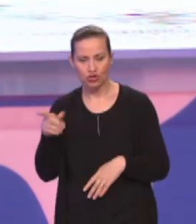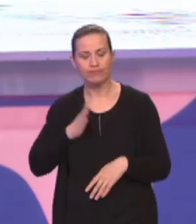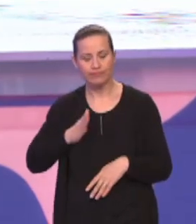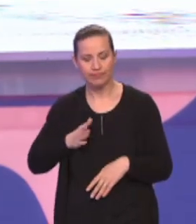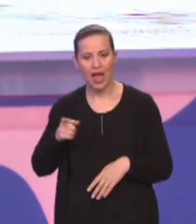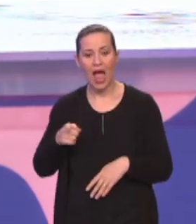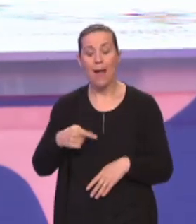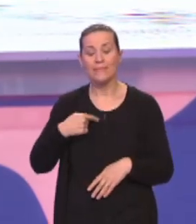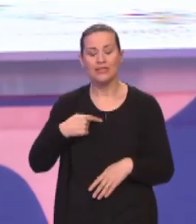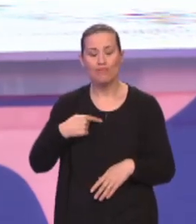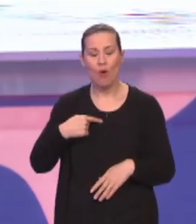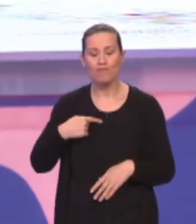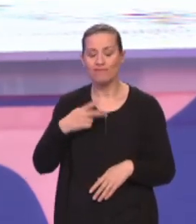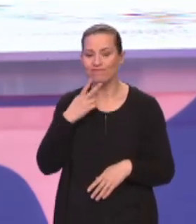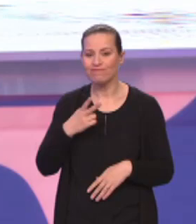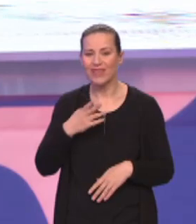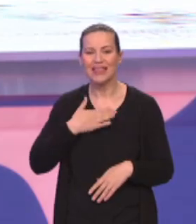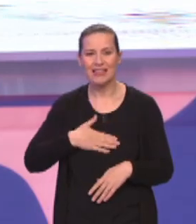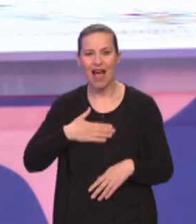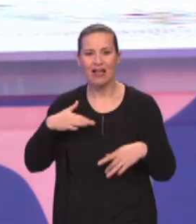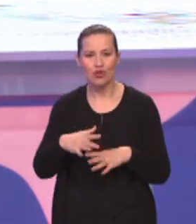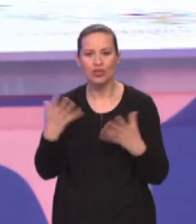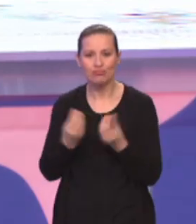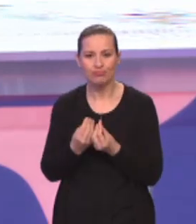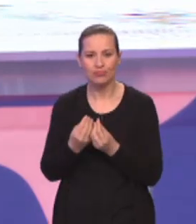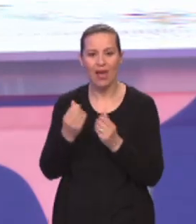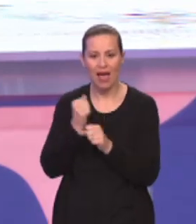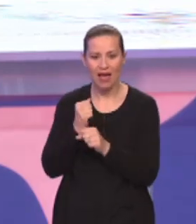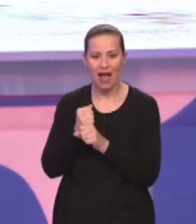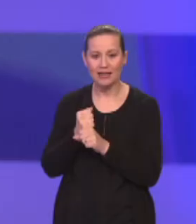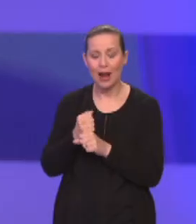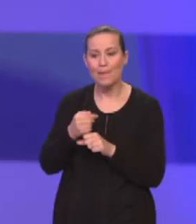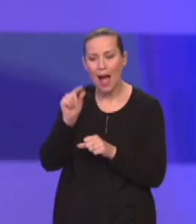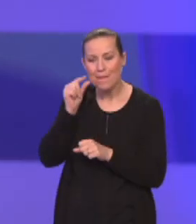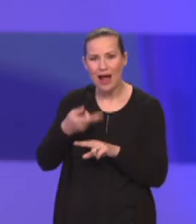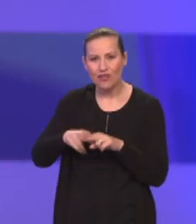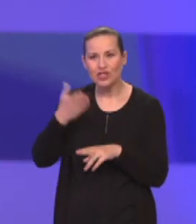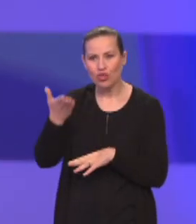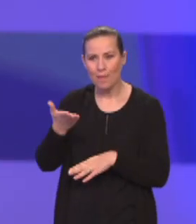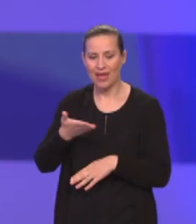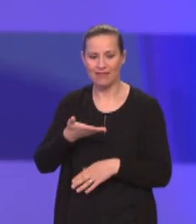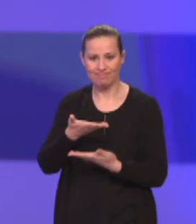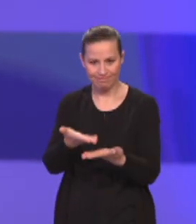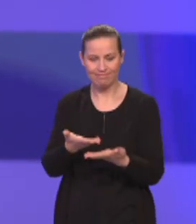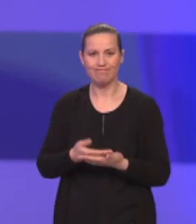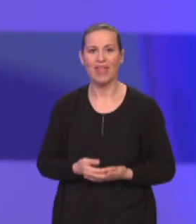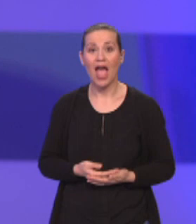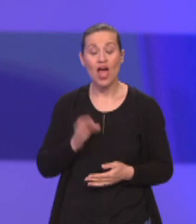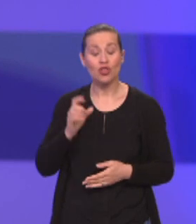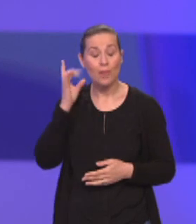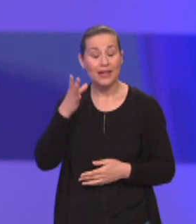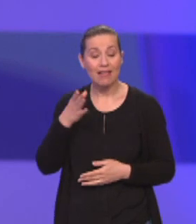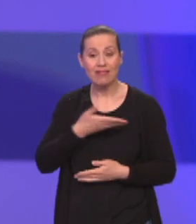nekih dragih ljudi s kojima smo surađivali, pa malo više o tomu. Izvolite. Dobar dan, Ana, hvala na pozivu. Evo, pozdrav